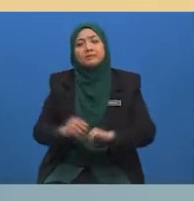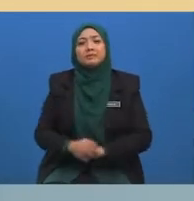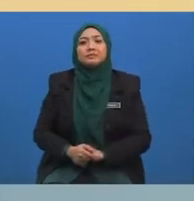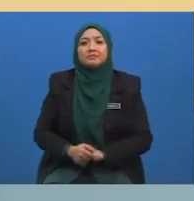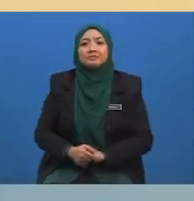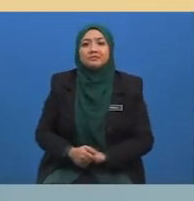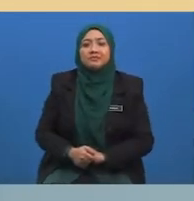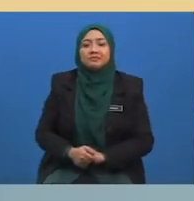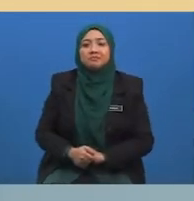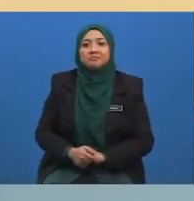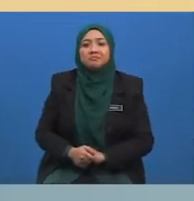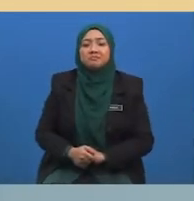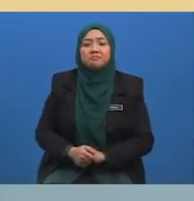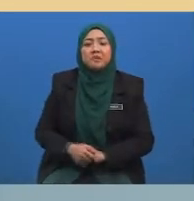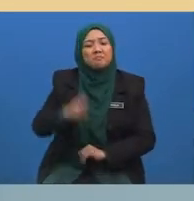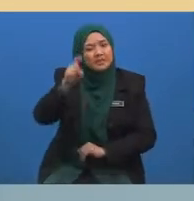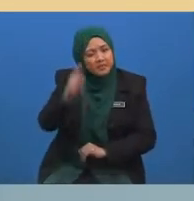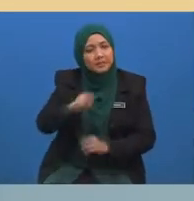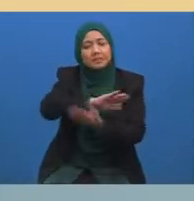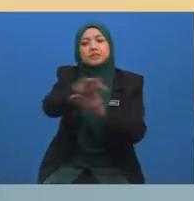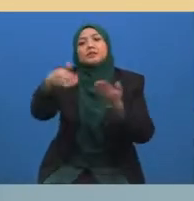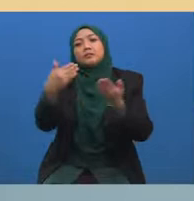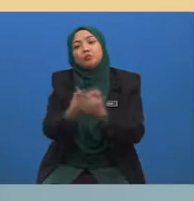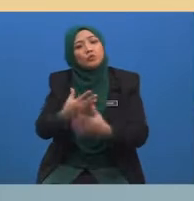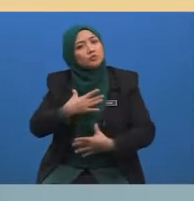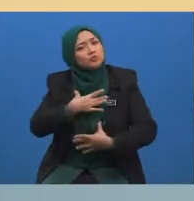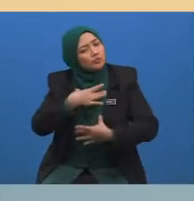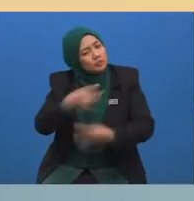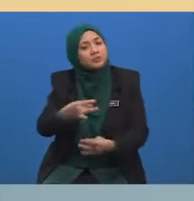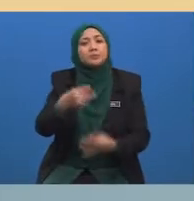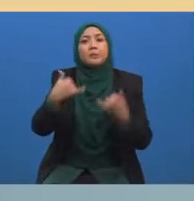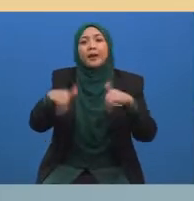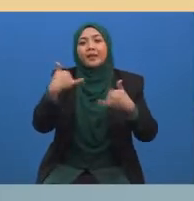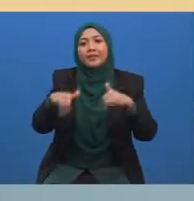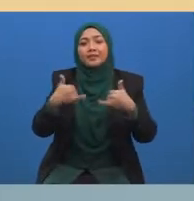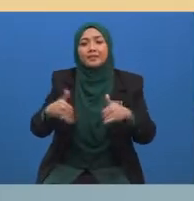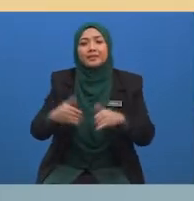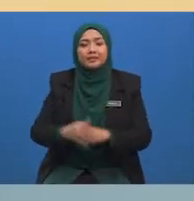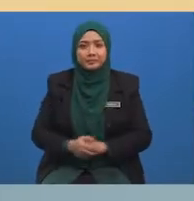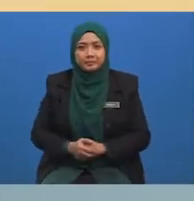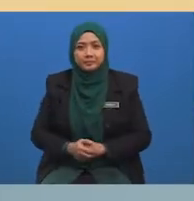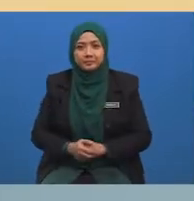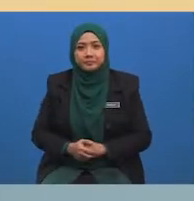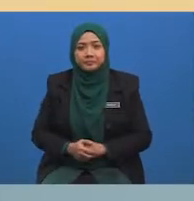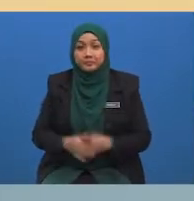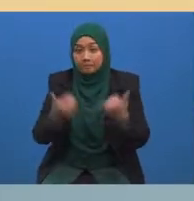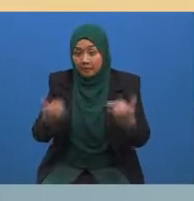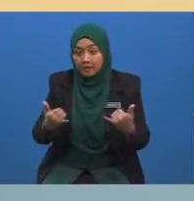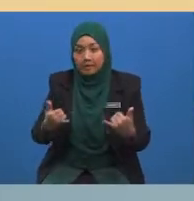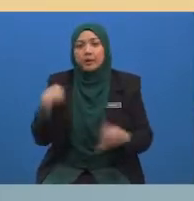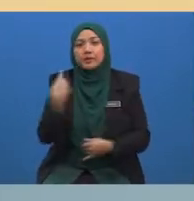Nampaknya ramai yang mengatakan suka tu. Baiklah, mari kita main satu